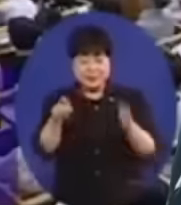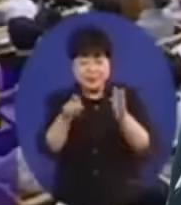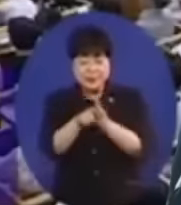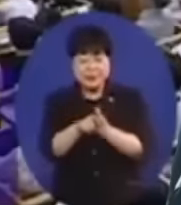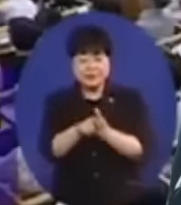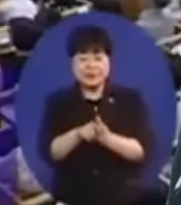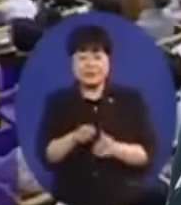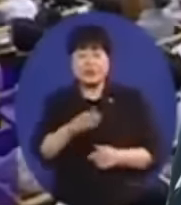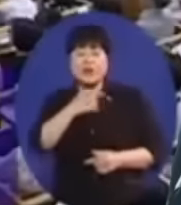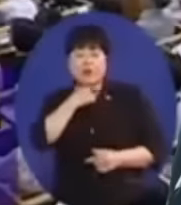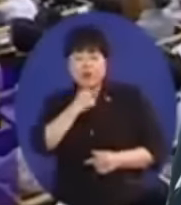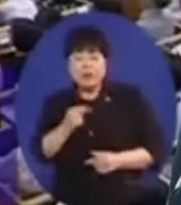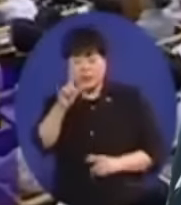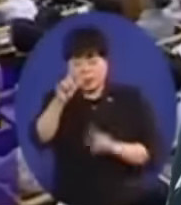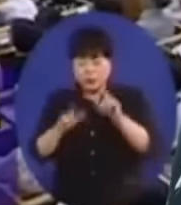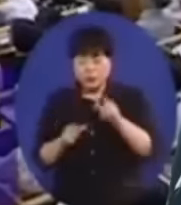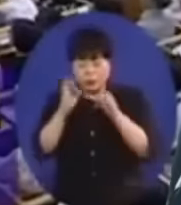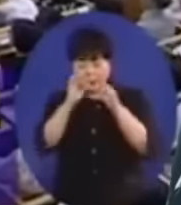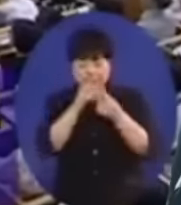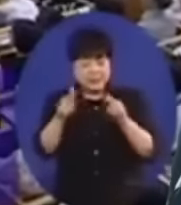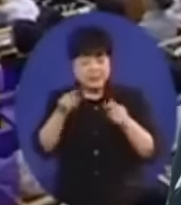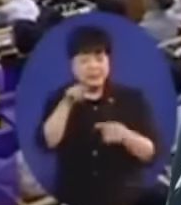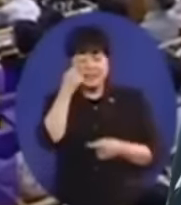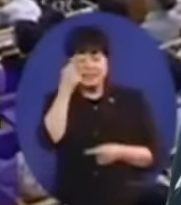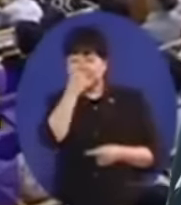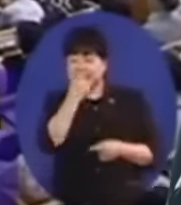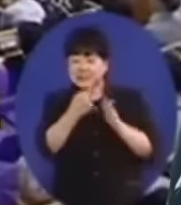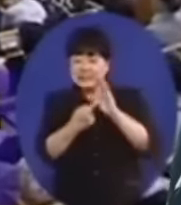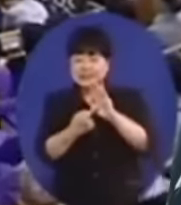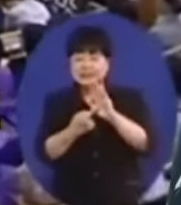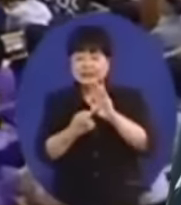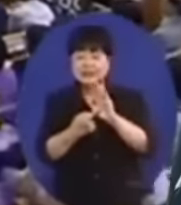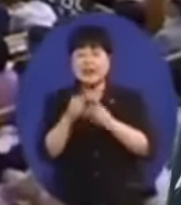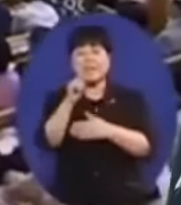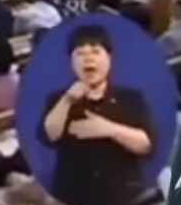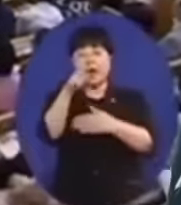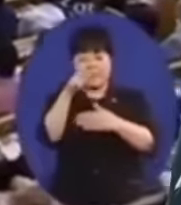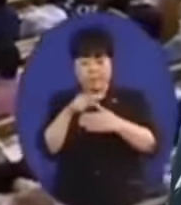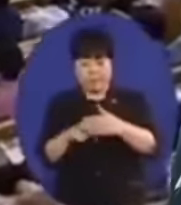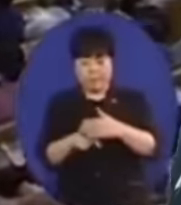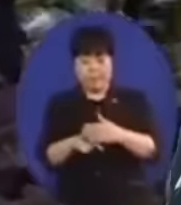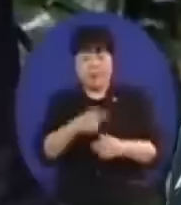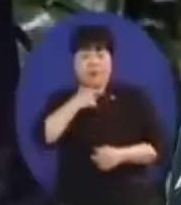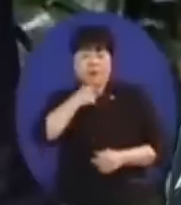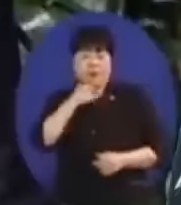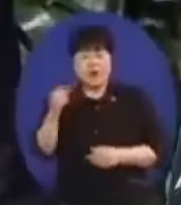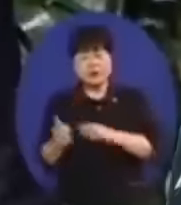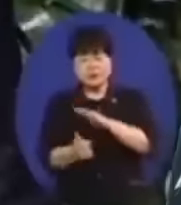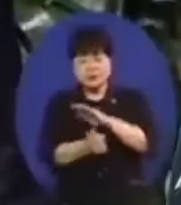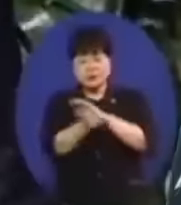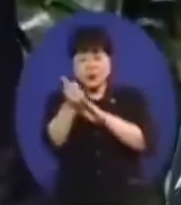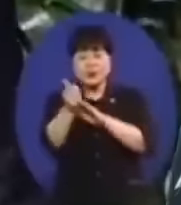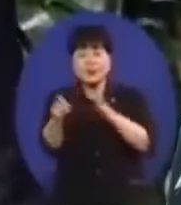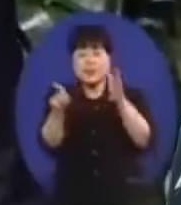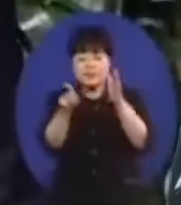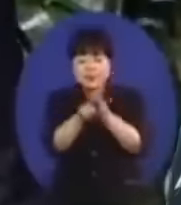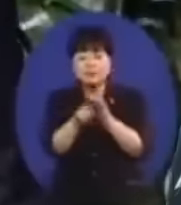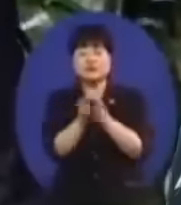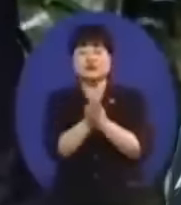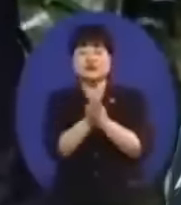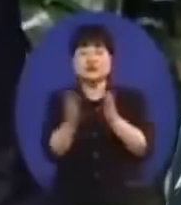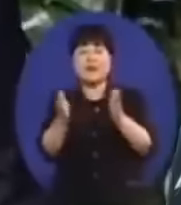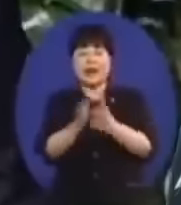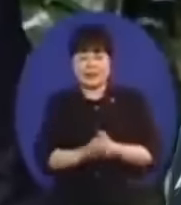바라는 것들의 실상이요 보이지 않는 것들의 증거니 마음속에 바라는 소원이 믿음의 출발점인